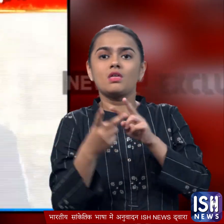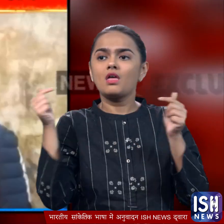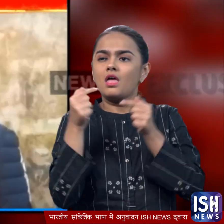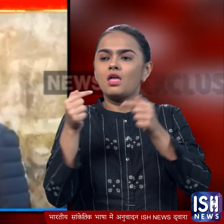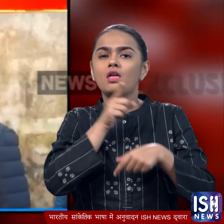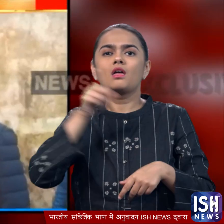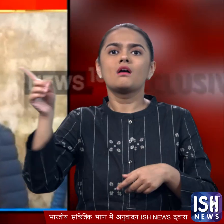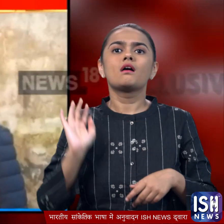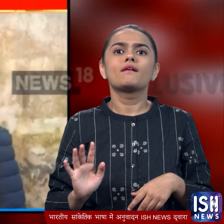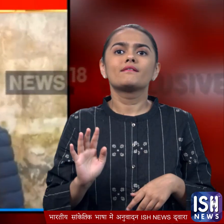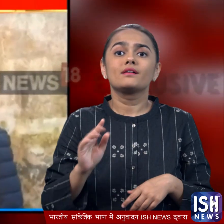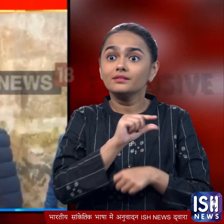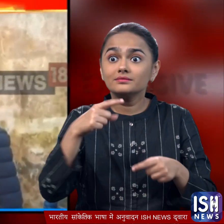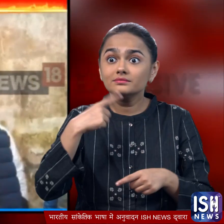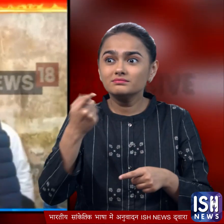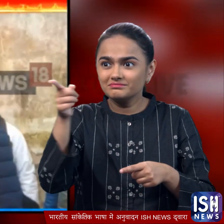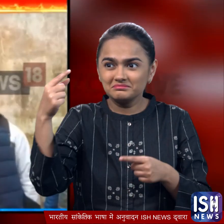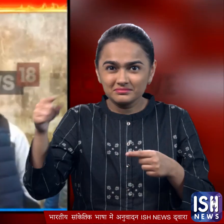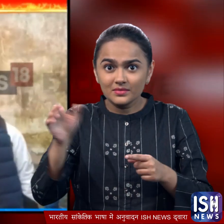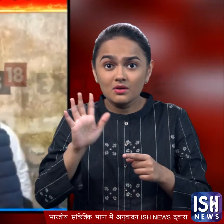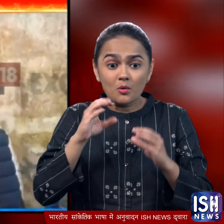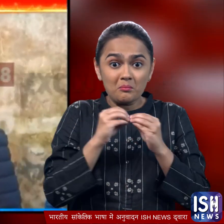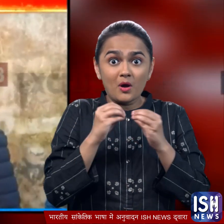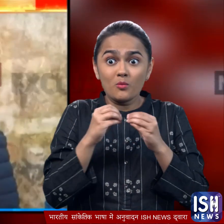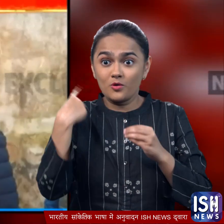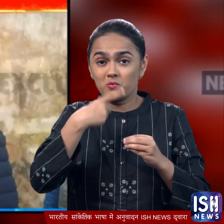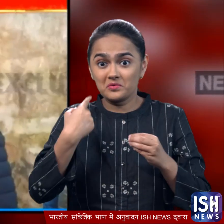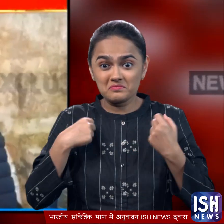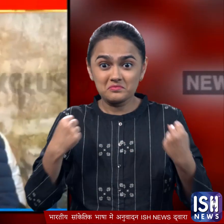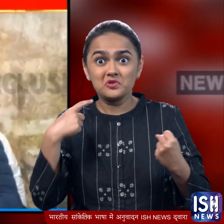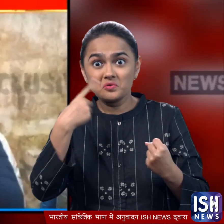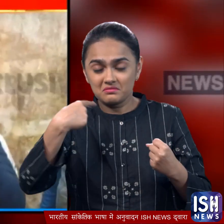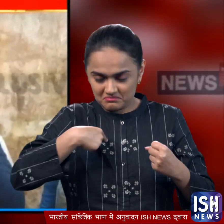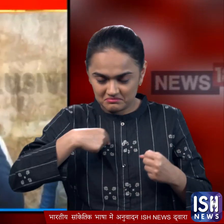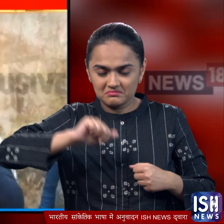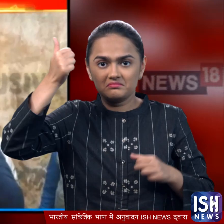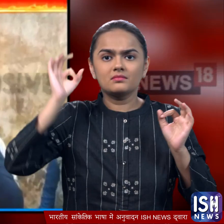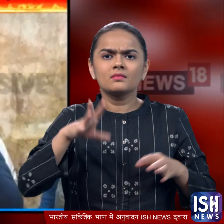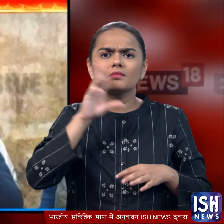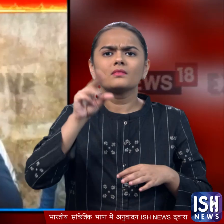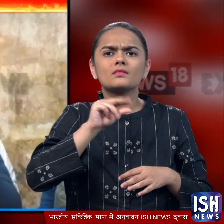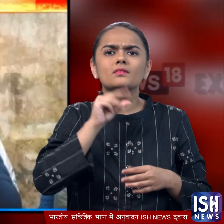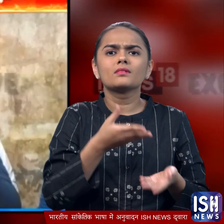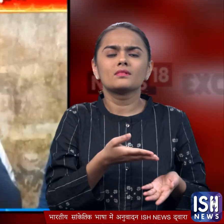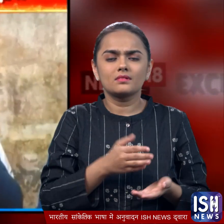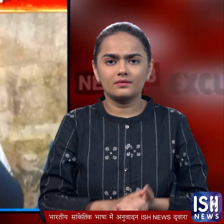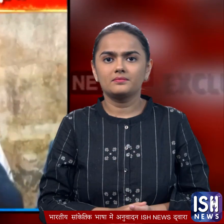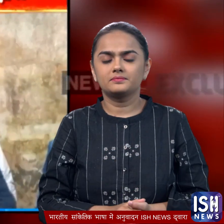दे डाला। लोनी में ना अली, ना बाहुबली, लोनी में सिर्फ